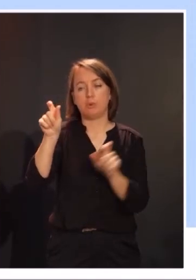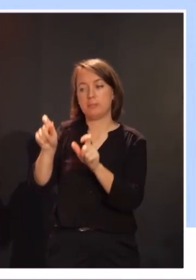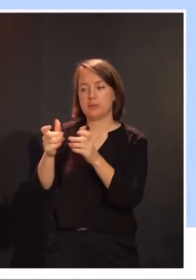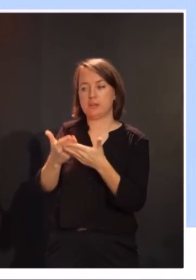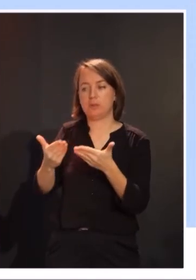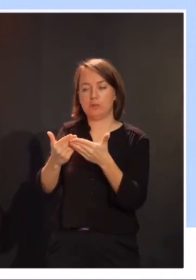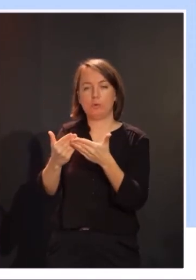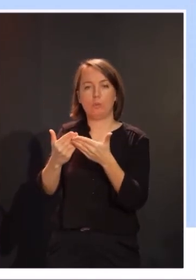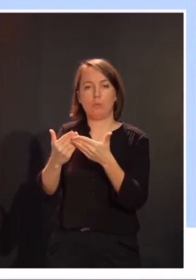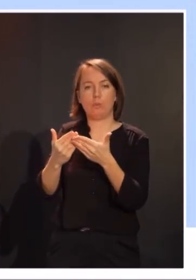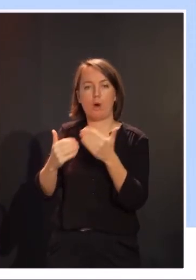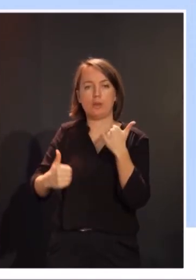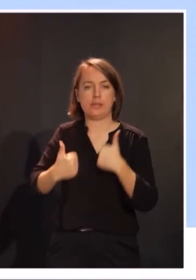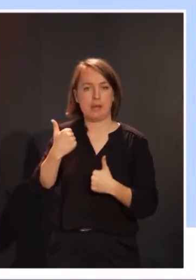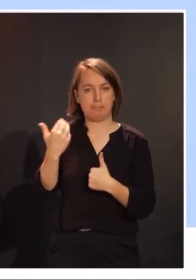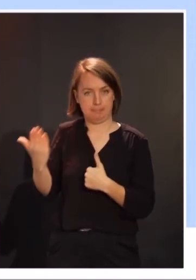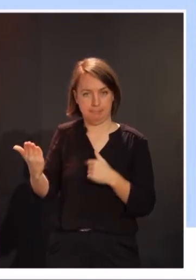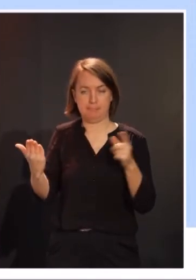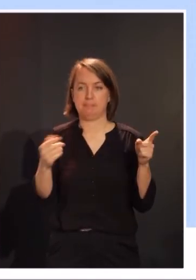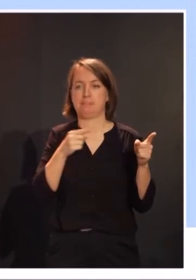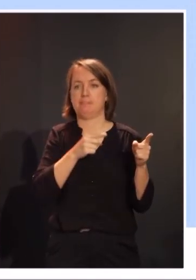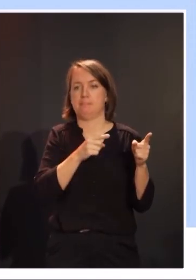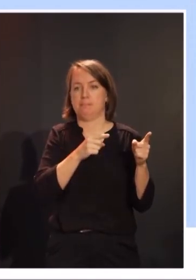Vous allez le voir, c'est principalement